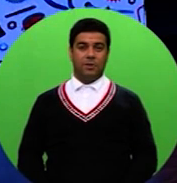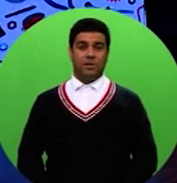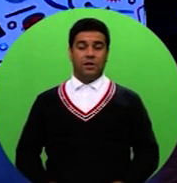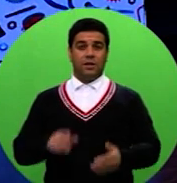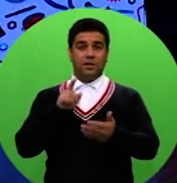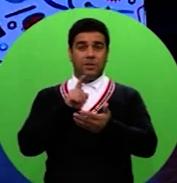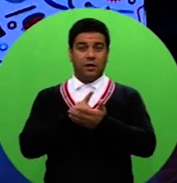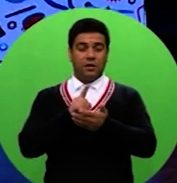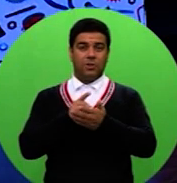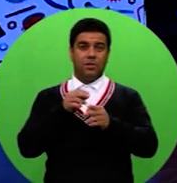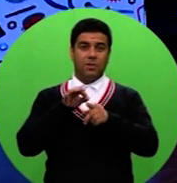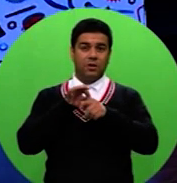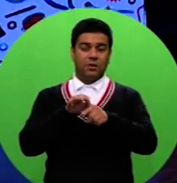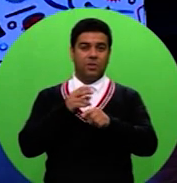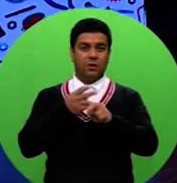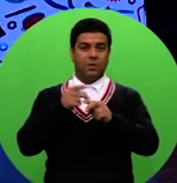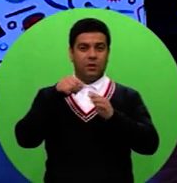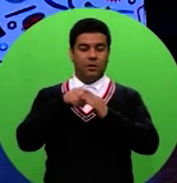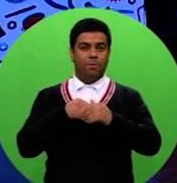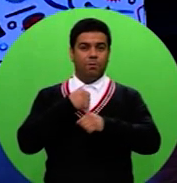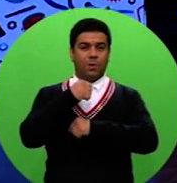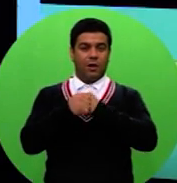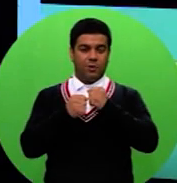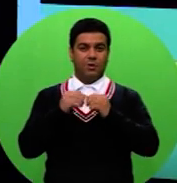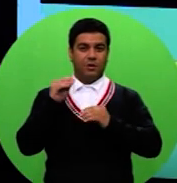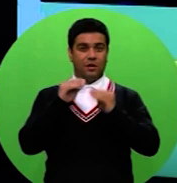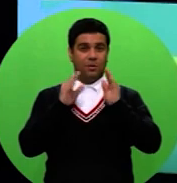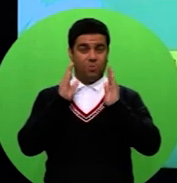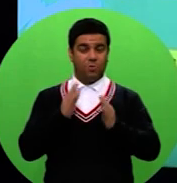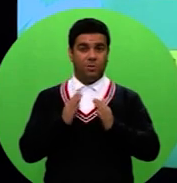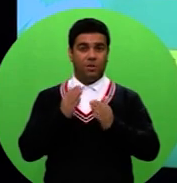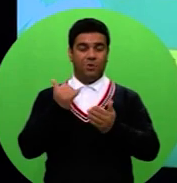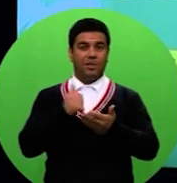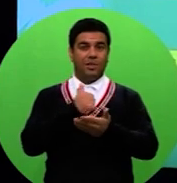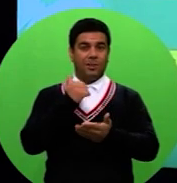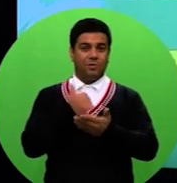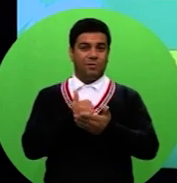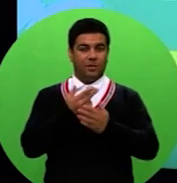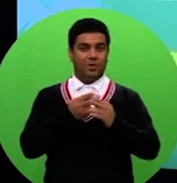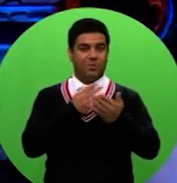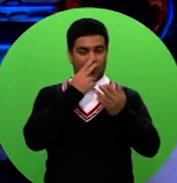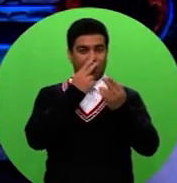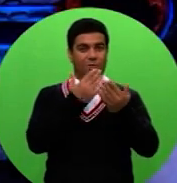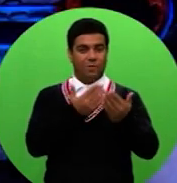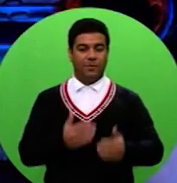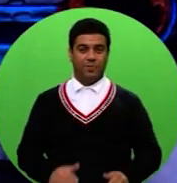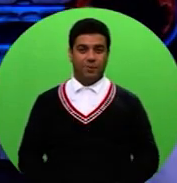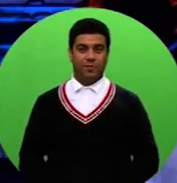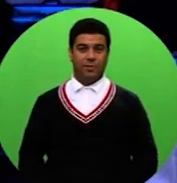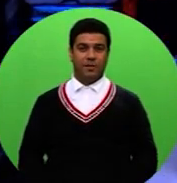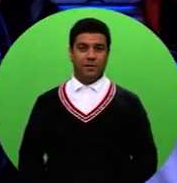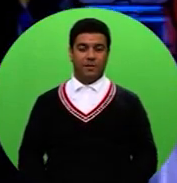Герой нашего занятия сегодня медведь-панда. Давайте познакомимся с нашим главным героем